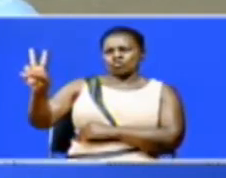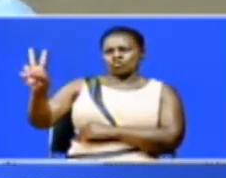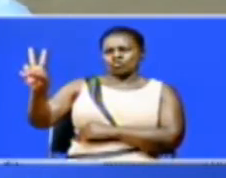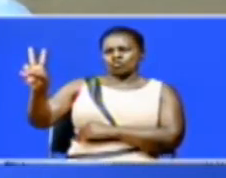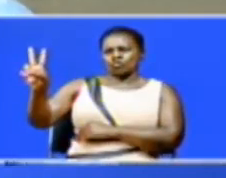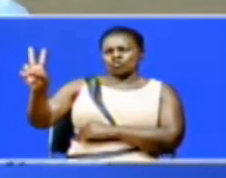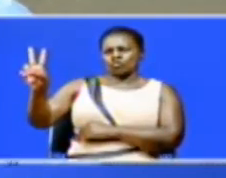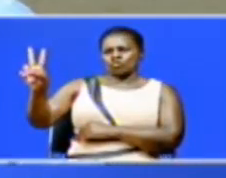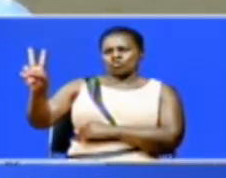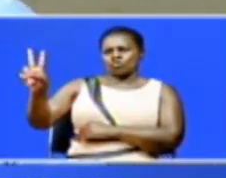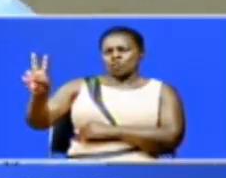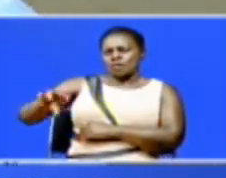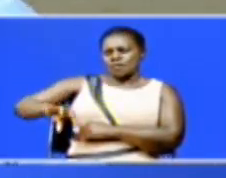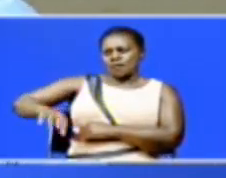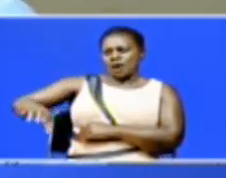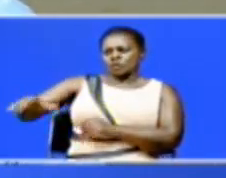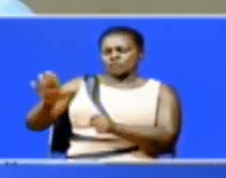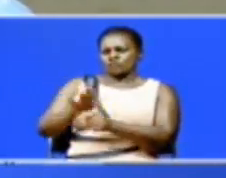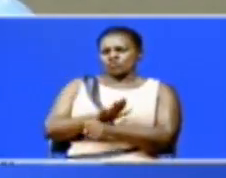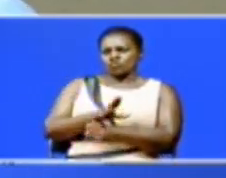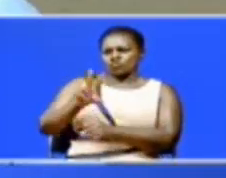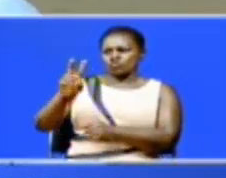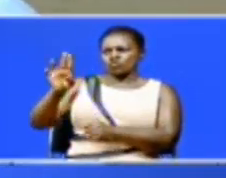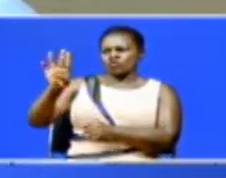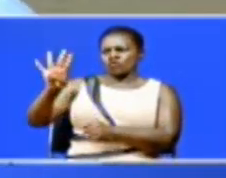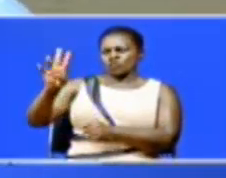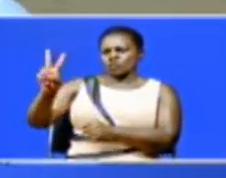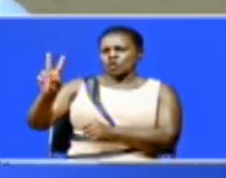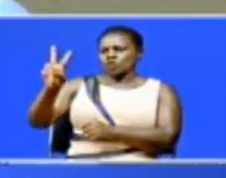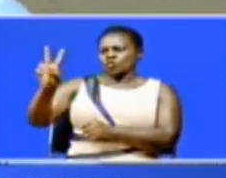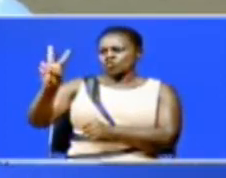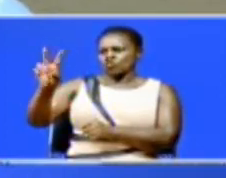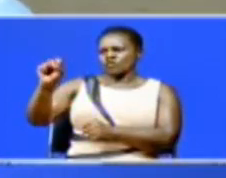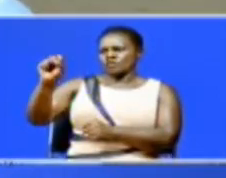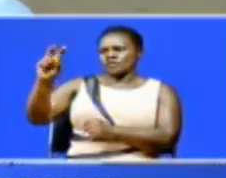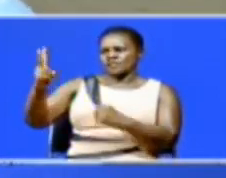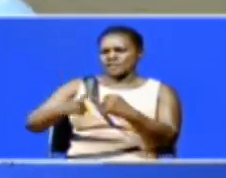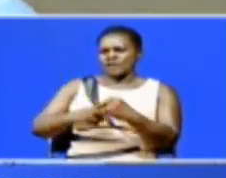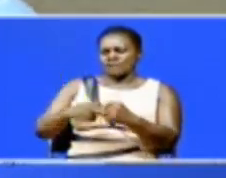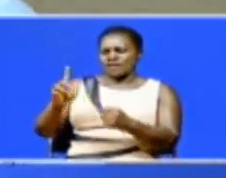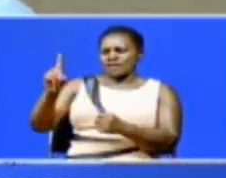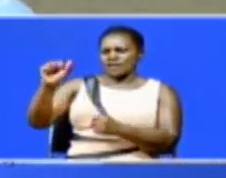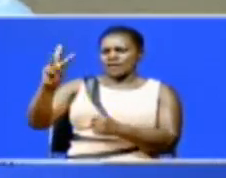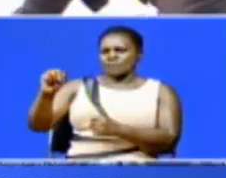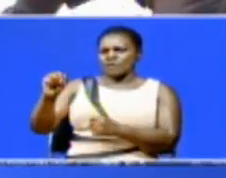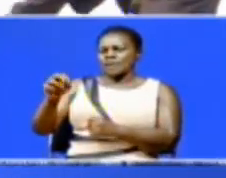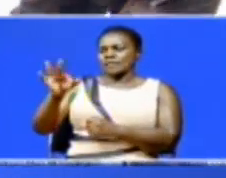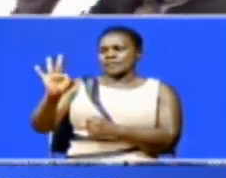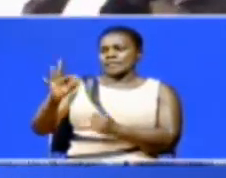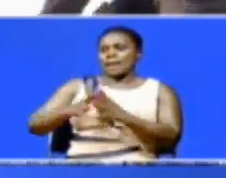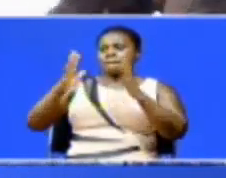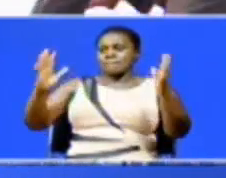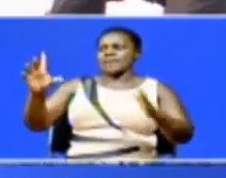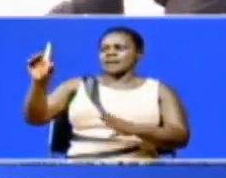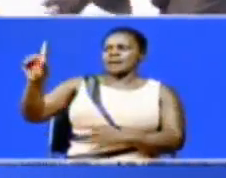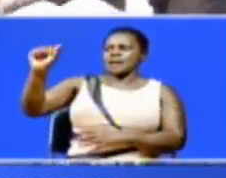242 across the entire county. 242 wears, 257 dams and 3 mega dams.